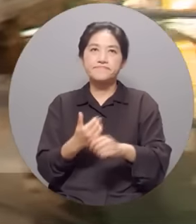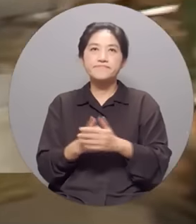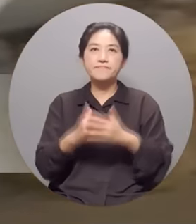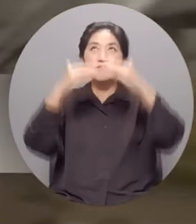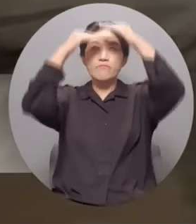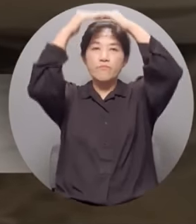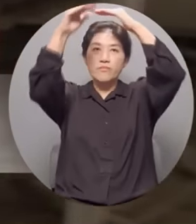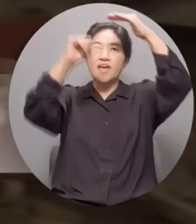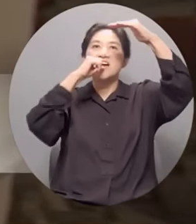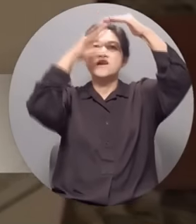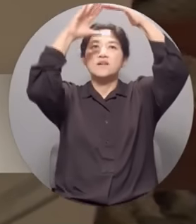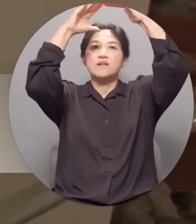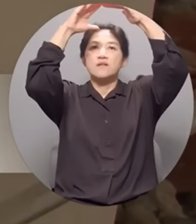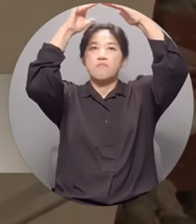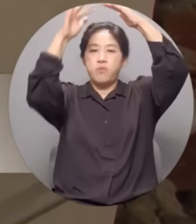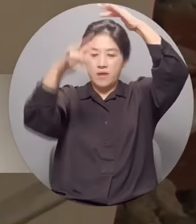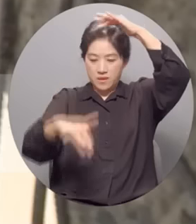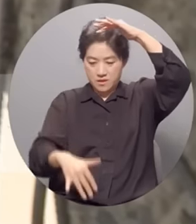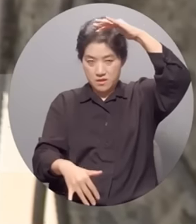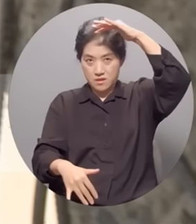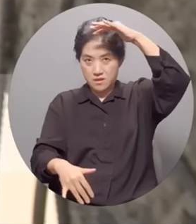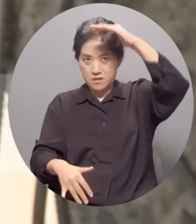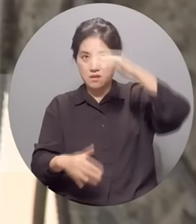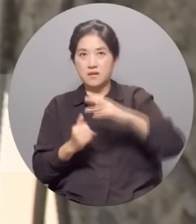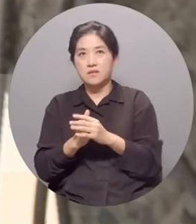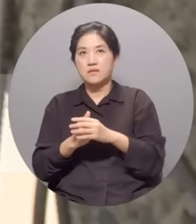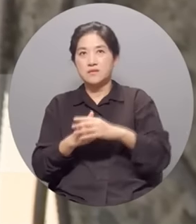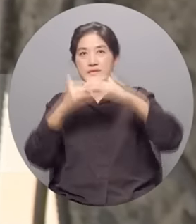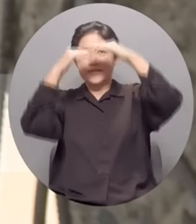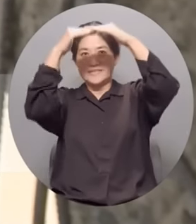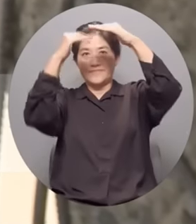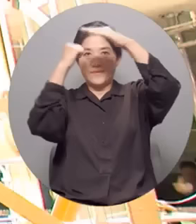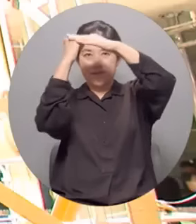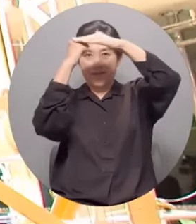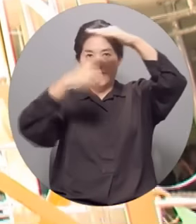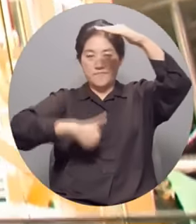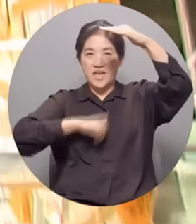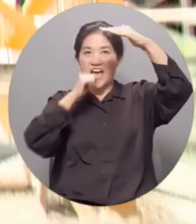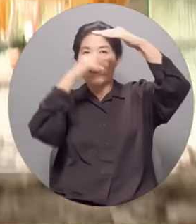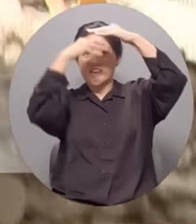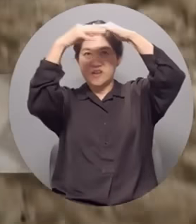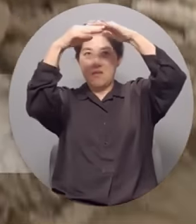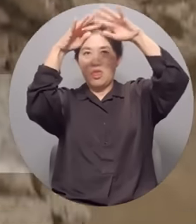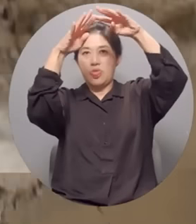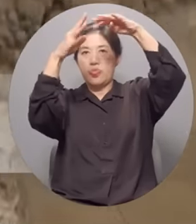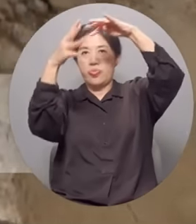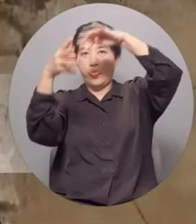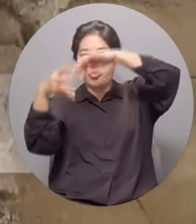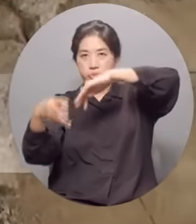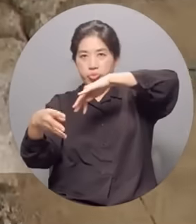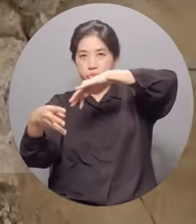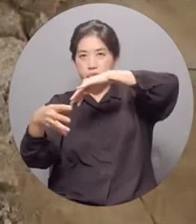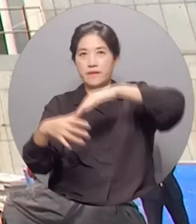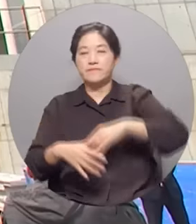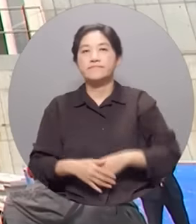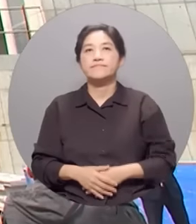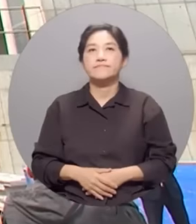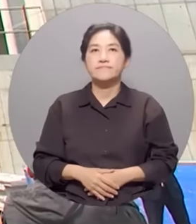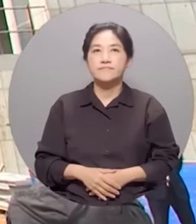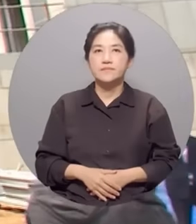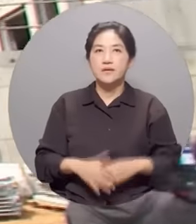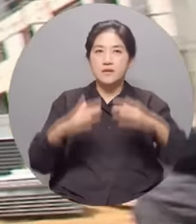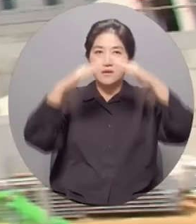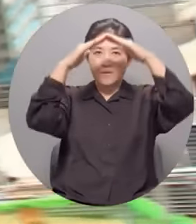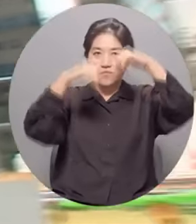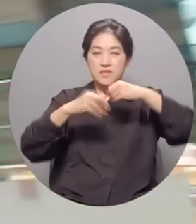천장의 콘크리트 더미가 바닥으로 내려앉았습니다. 지붕을 지탱해야 할 철근들은 엿가라처럼 휘어져 쏟아졌습니다. 무너진